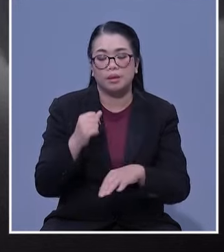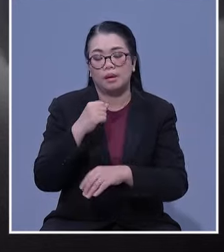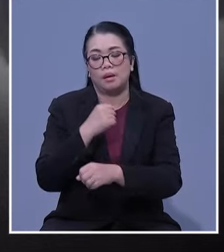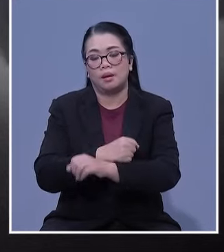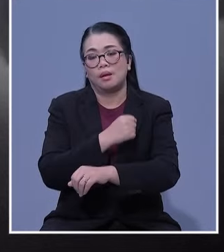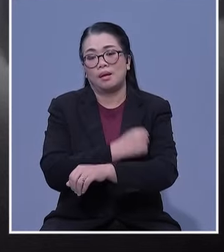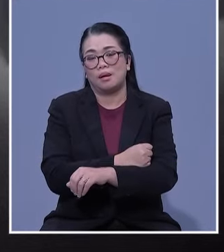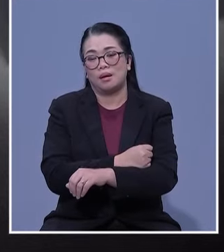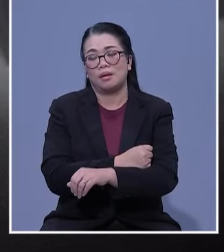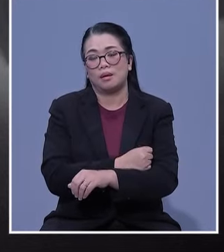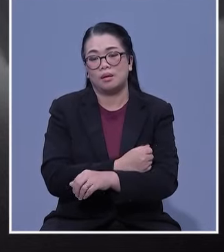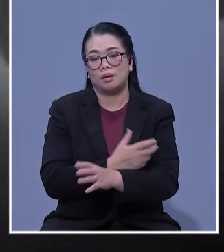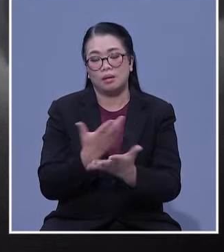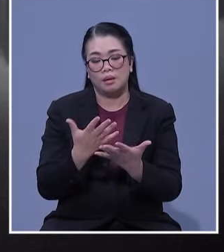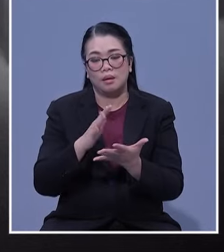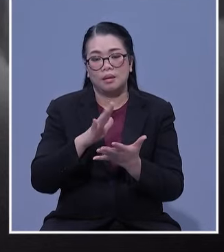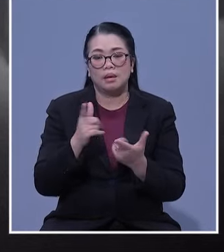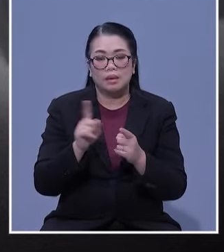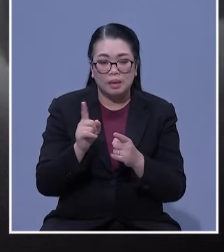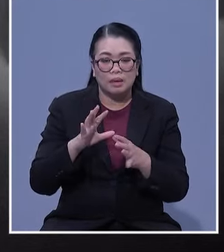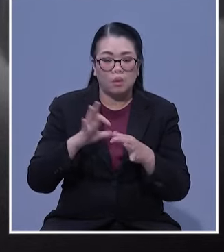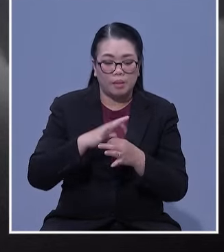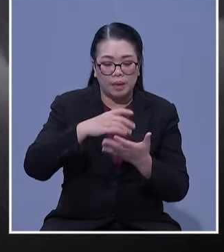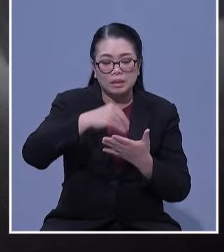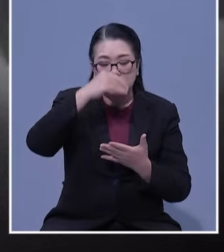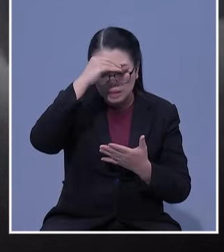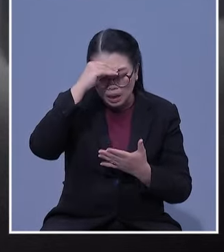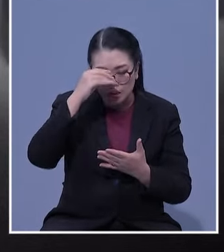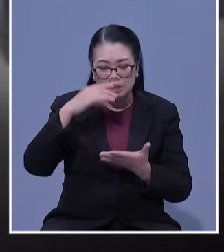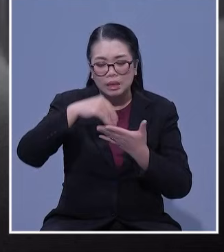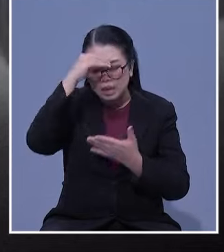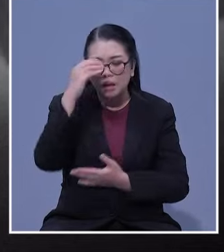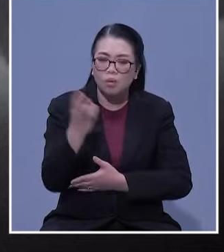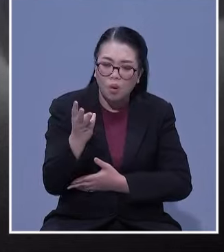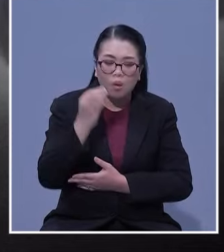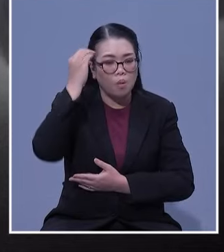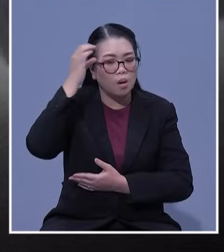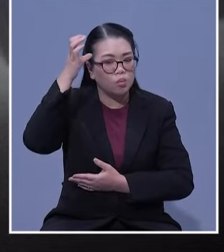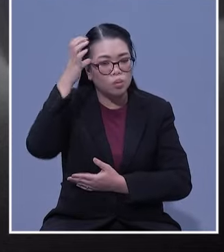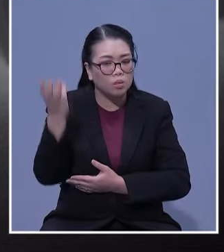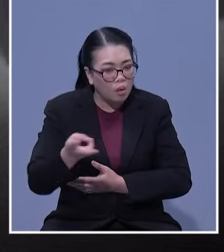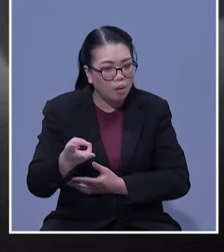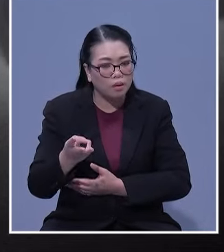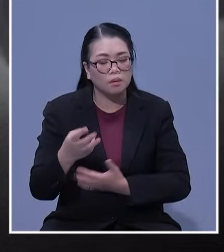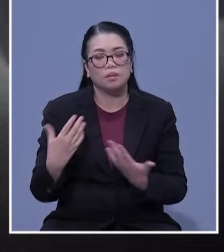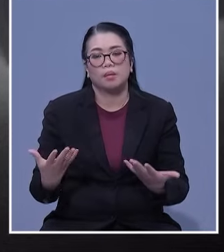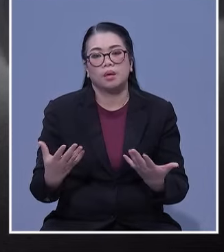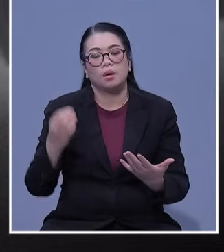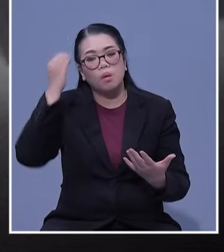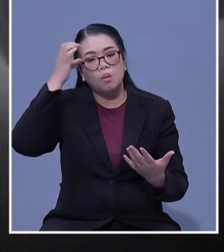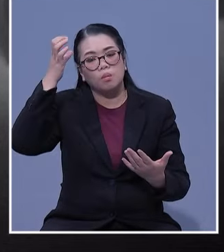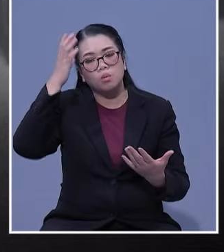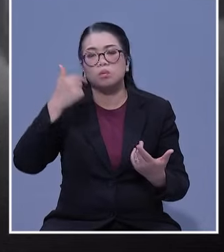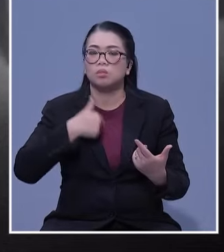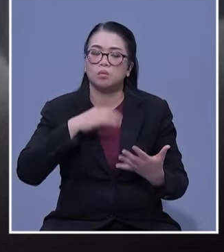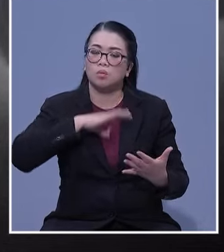ระบบเราเนี่ยเามีแผลเกี่ยวกับเรื่องการศึกษาเยอะอนะครับเพงั้นเขาไม่มีความรู้สึก